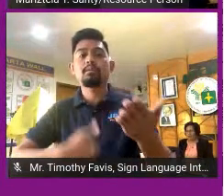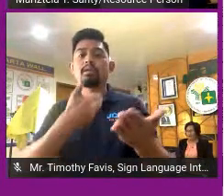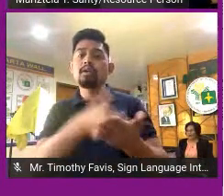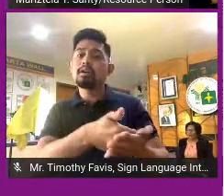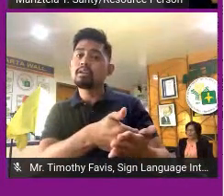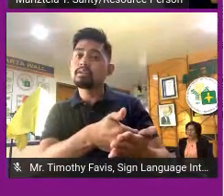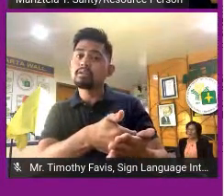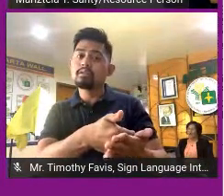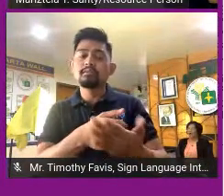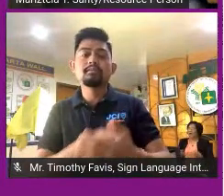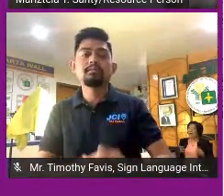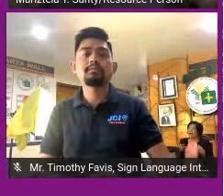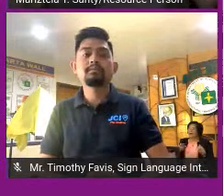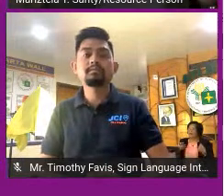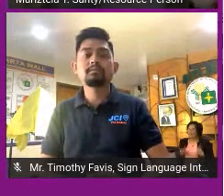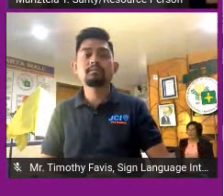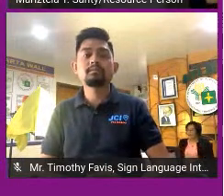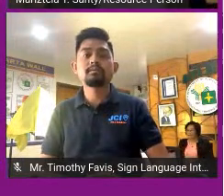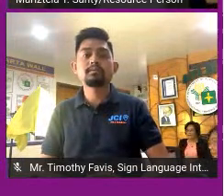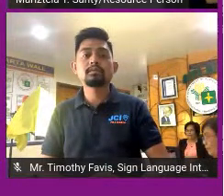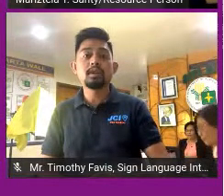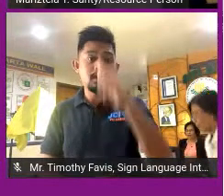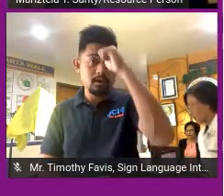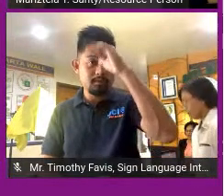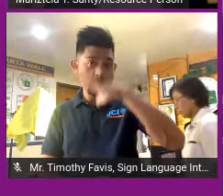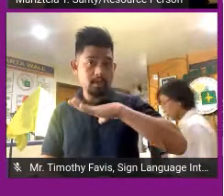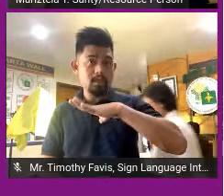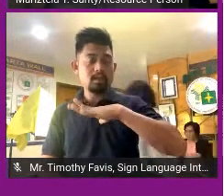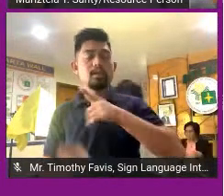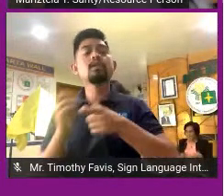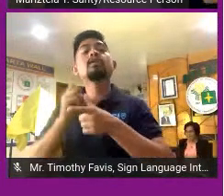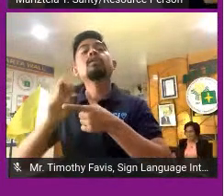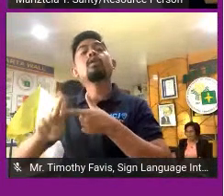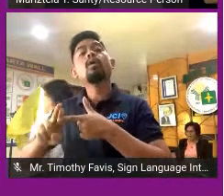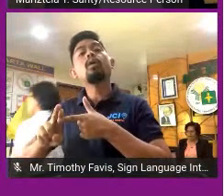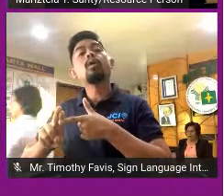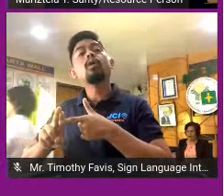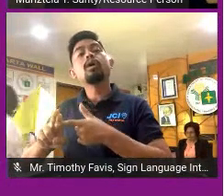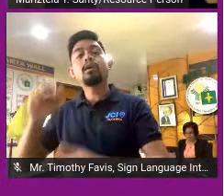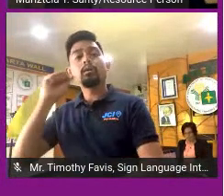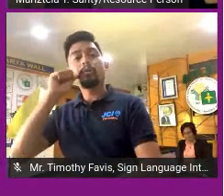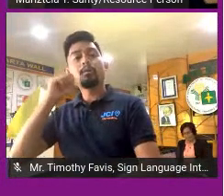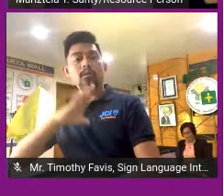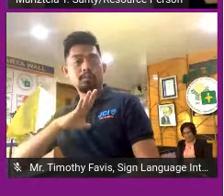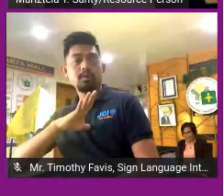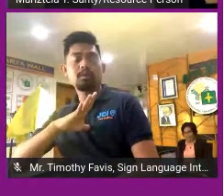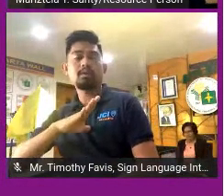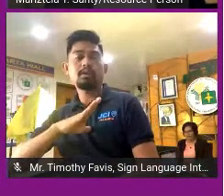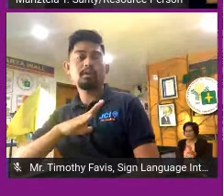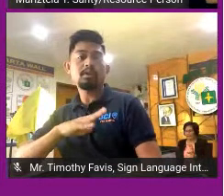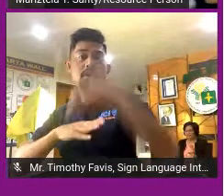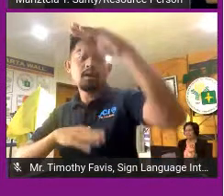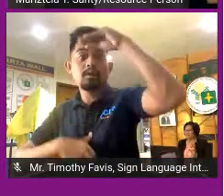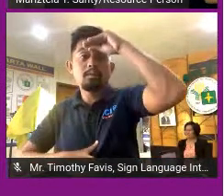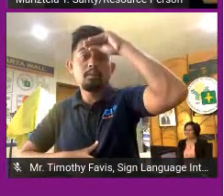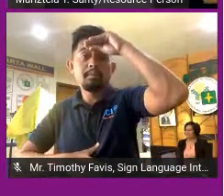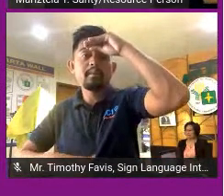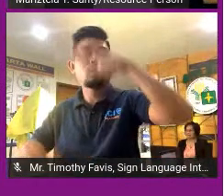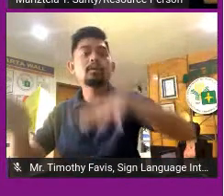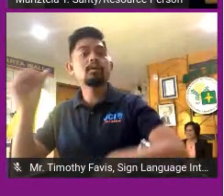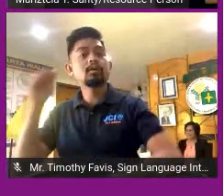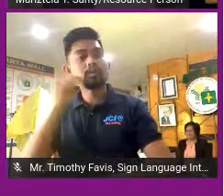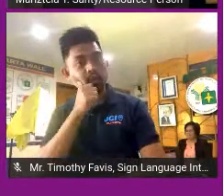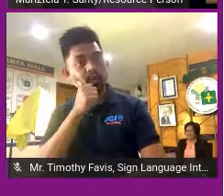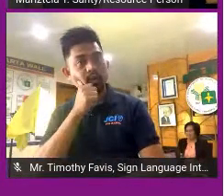tayo, we are men or male or female. So that is